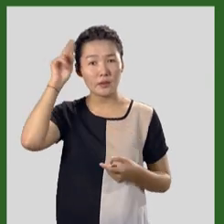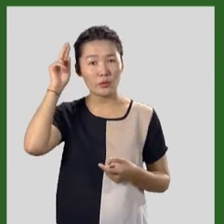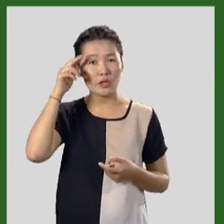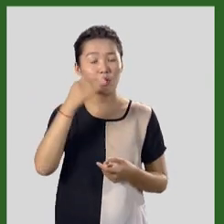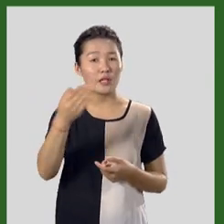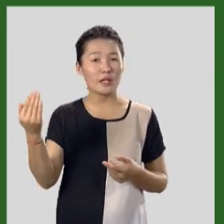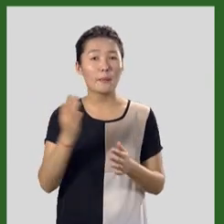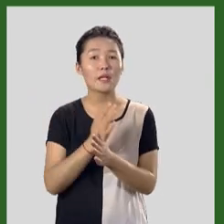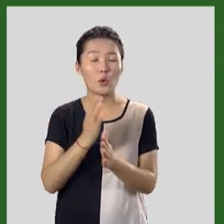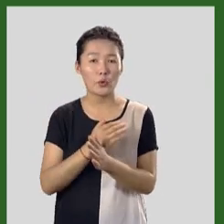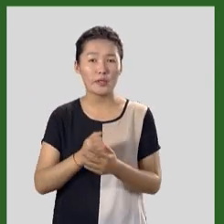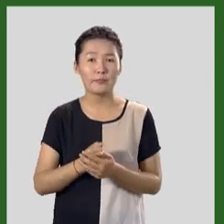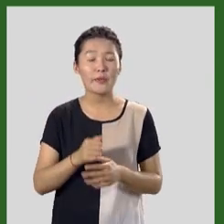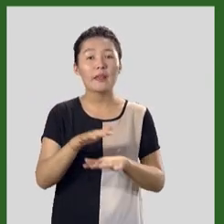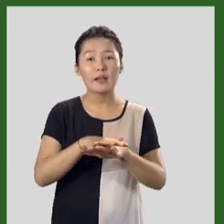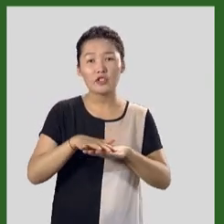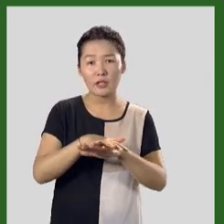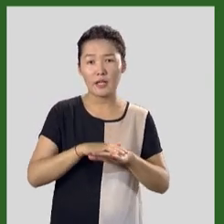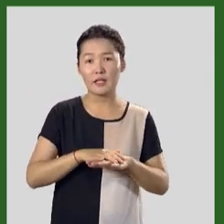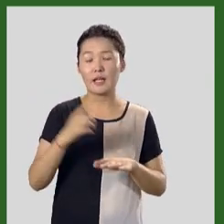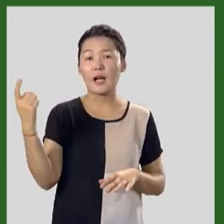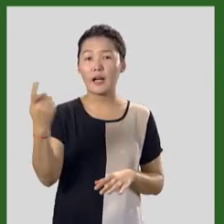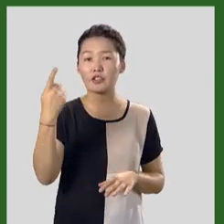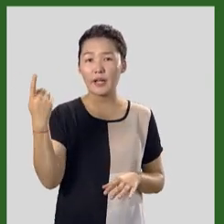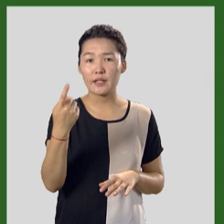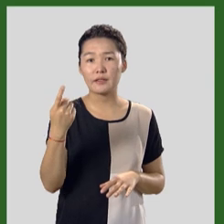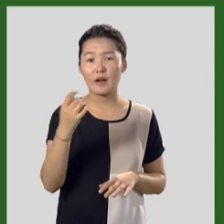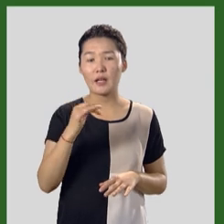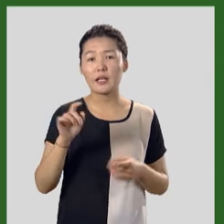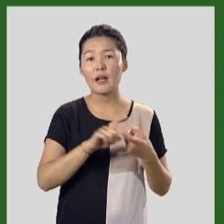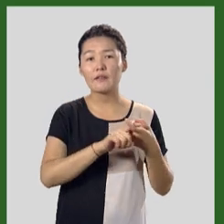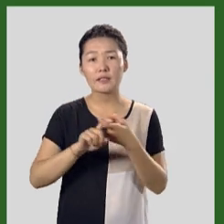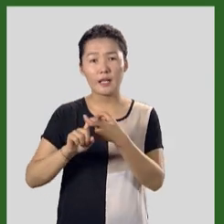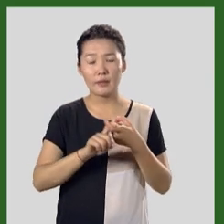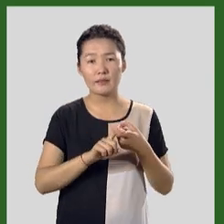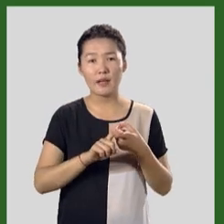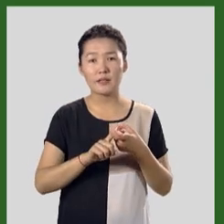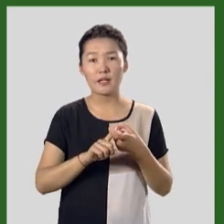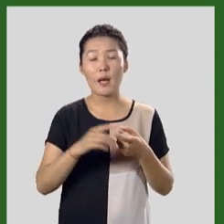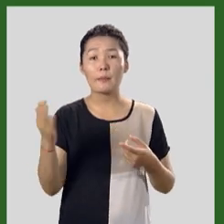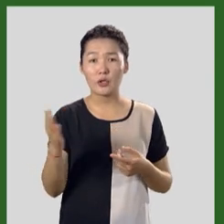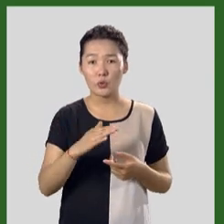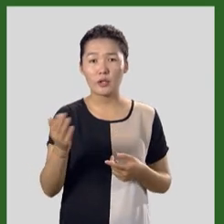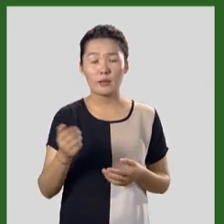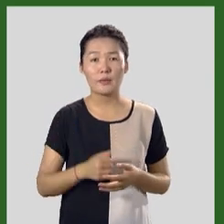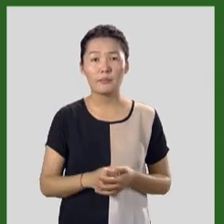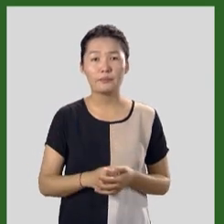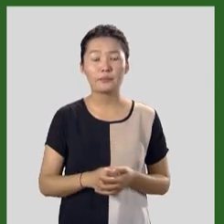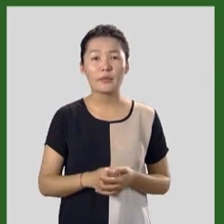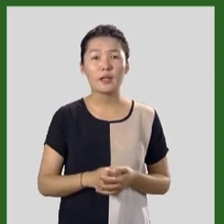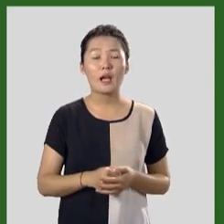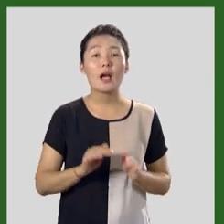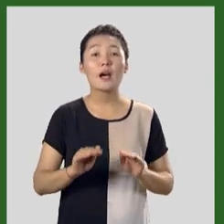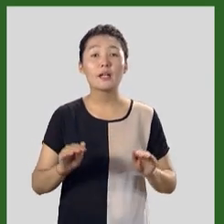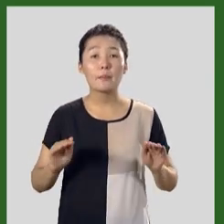их природы, населения, хозяйства и взаимосвязи между ними. Итак,